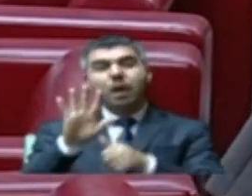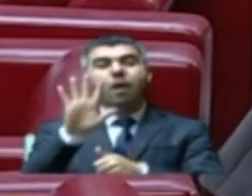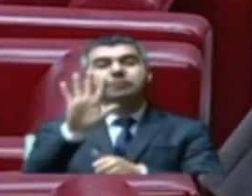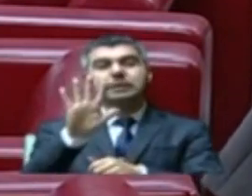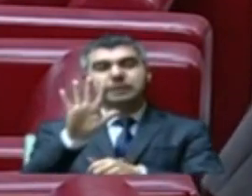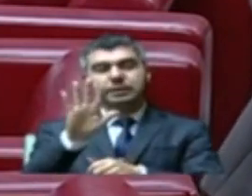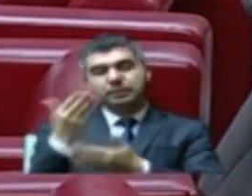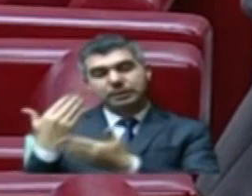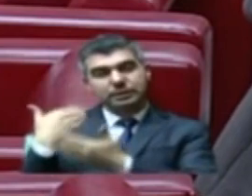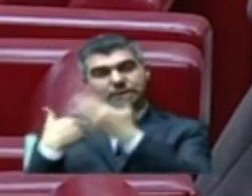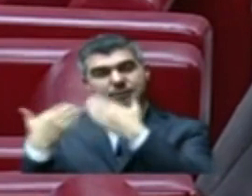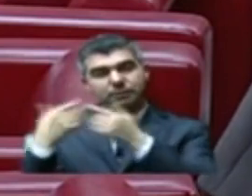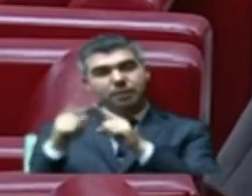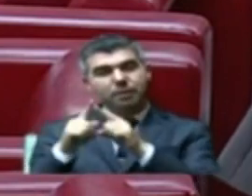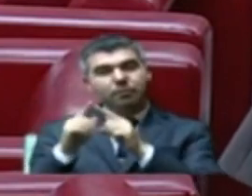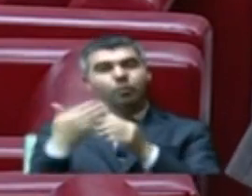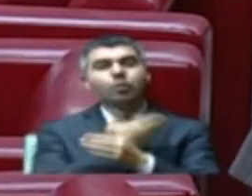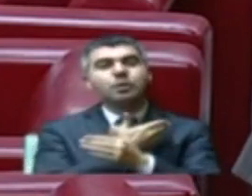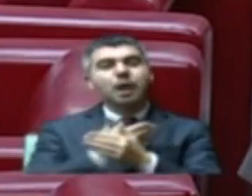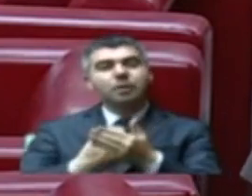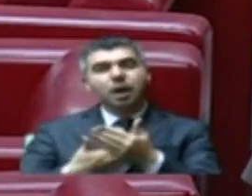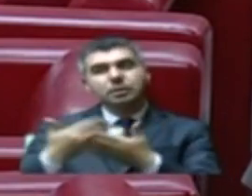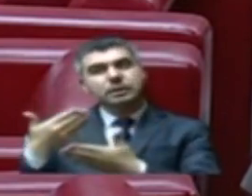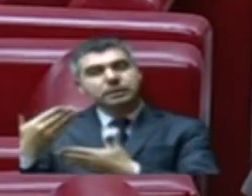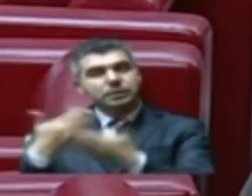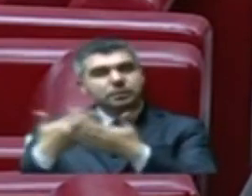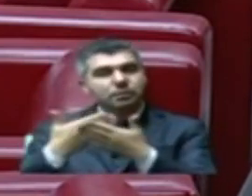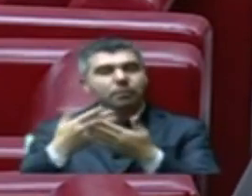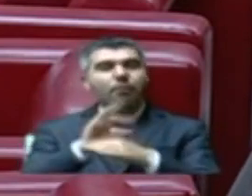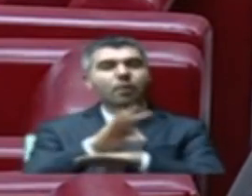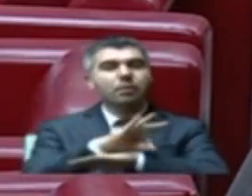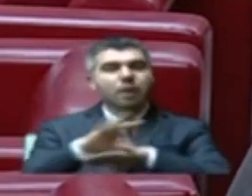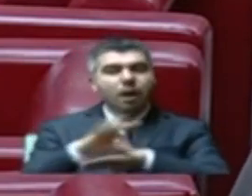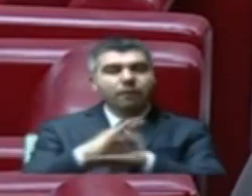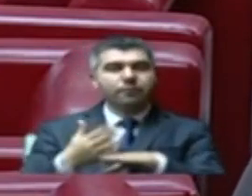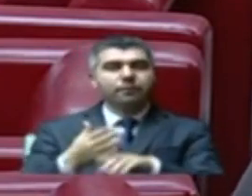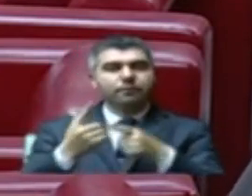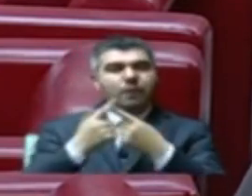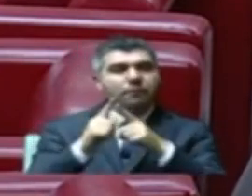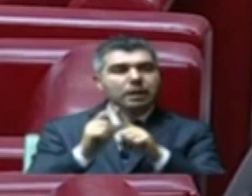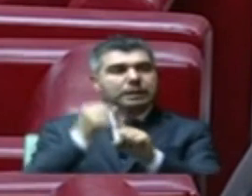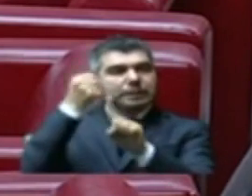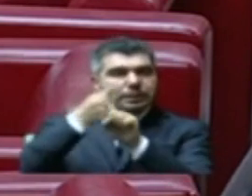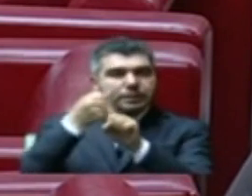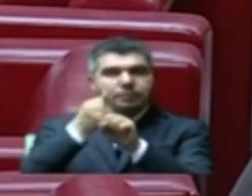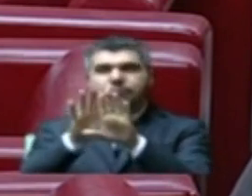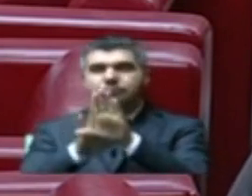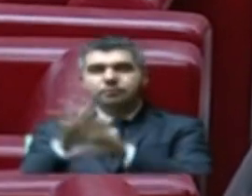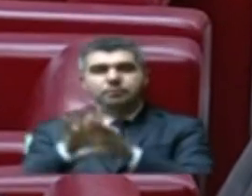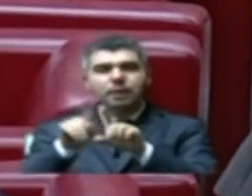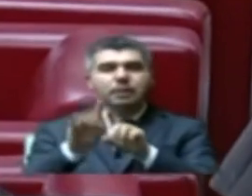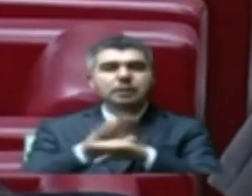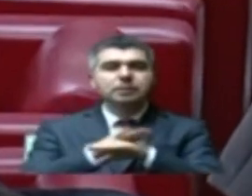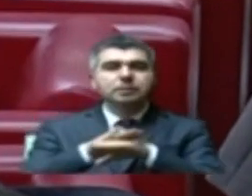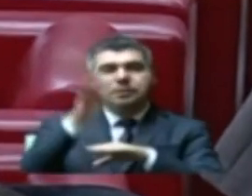كهيئة استشارية كتمكن الموظفين من المشاركة في إعداد وفي تقييم السياسات